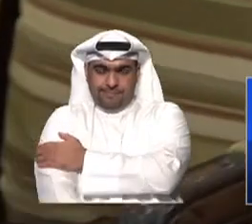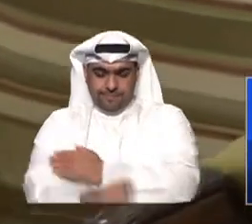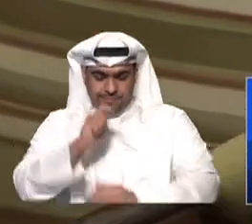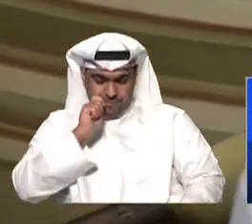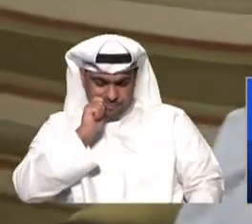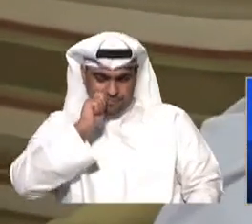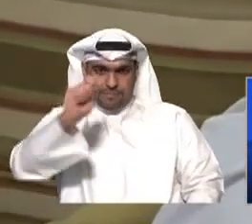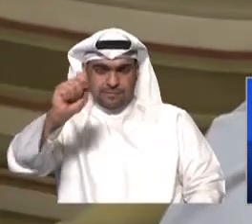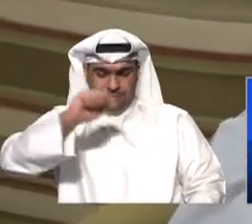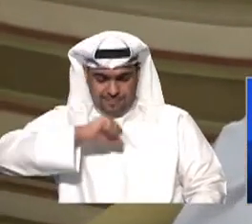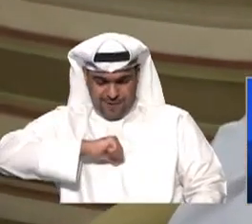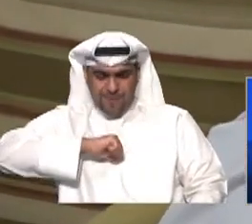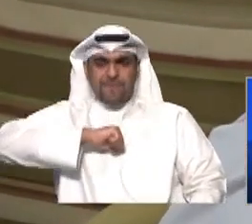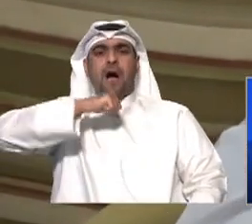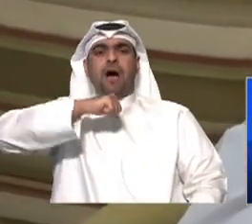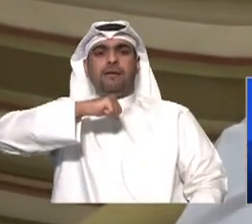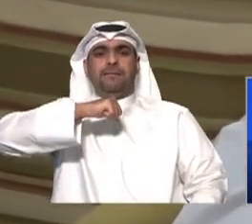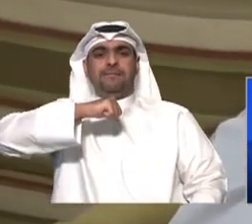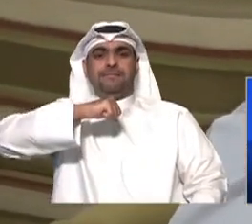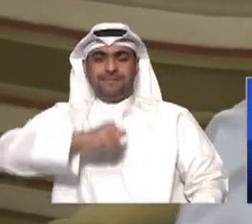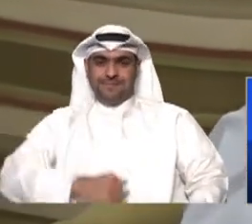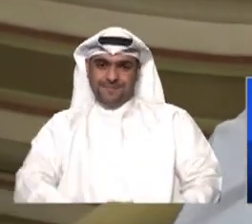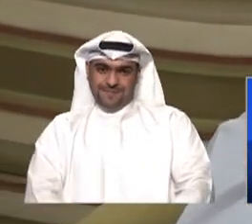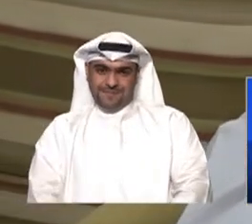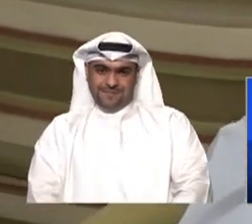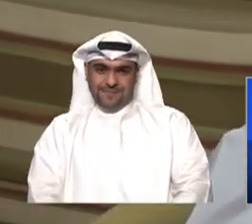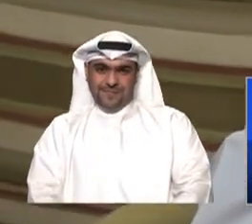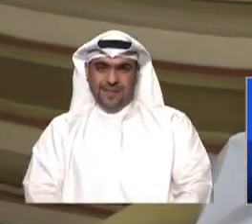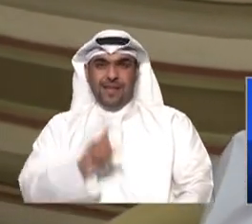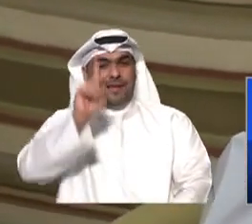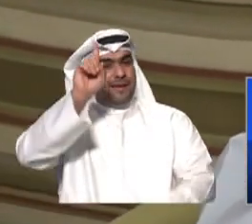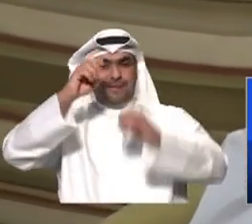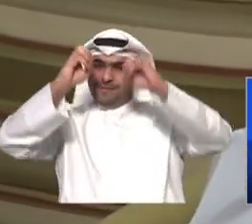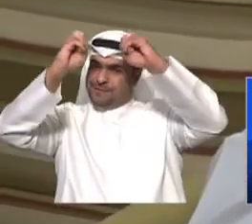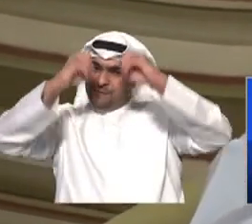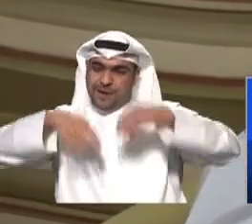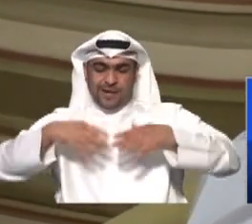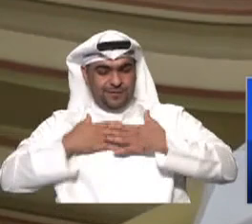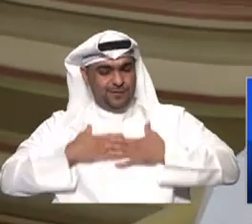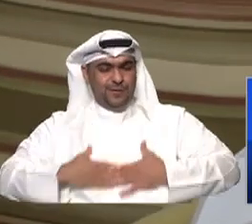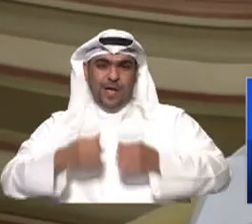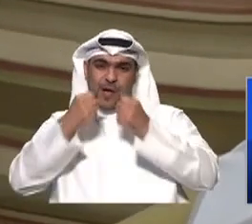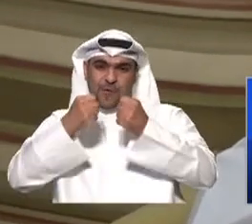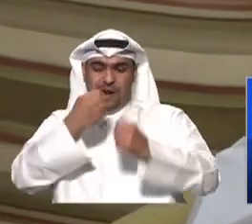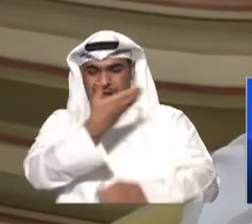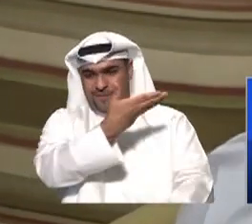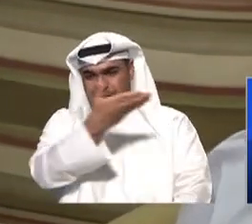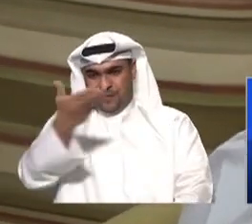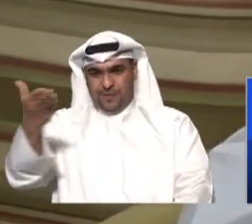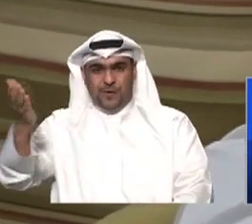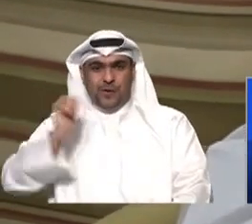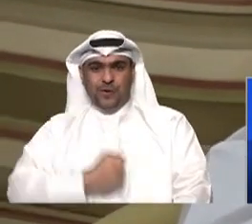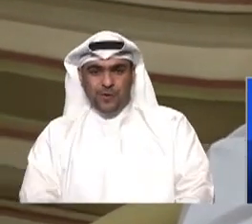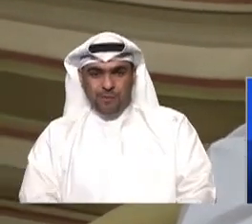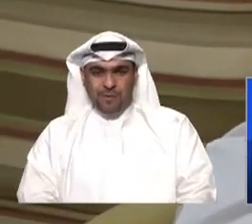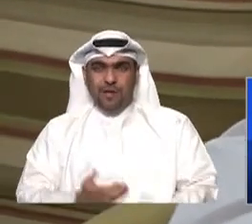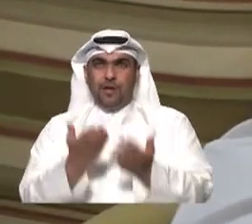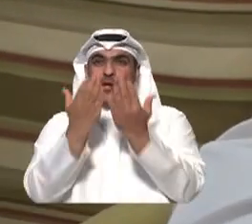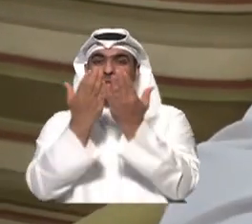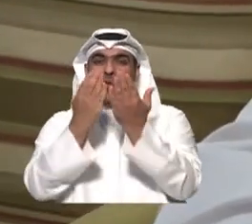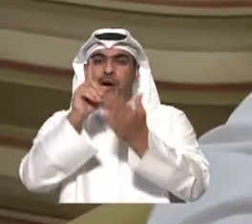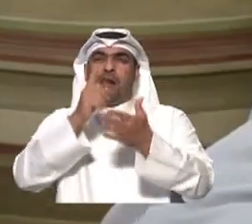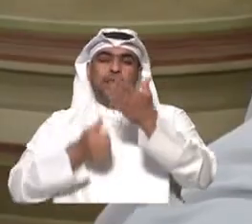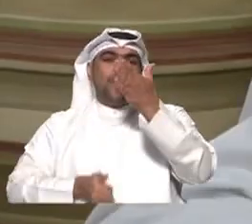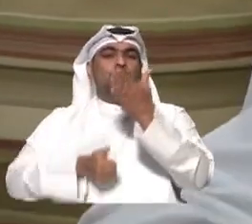ويفتخرون بأنهم يسوون يدون واجبهم بأكمل وجه. فبارك الله فيكم والله يعطيكم الصحة والعافية، أسأل الله سبحانه وتعالى أن يوفقكم إن شاء الله في